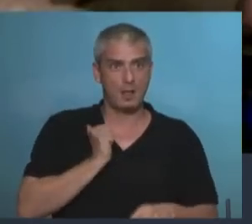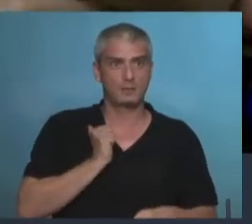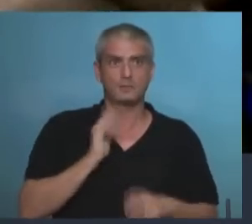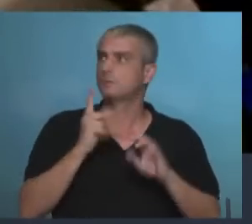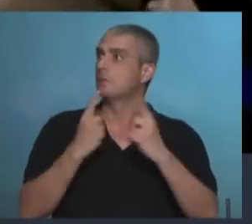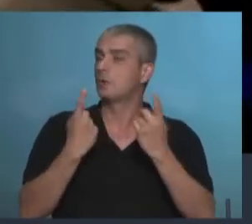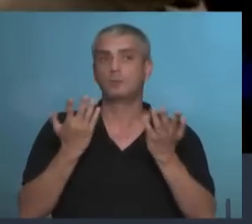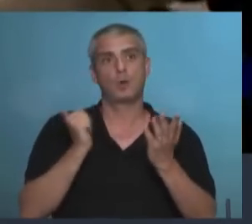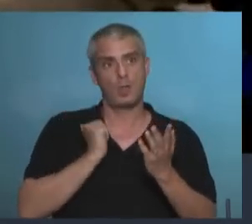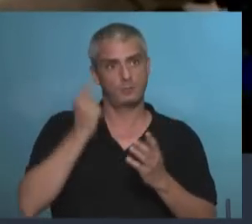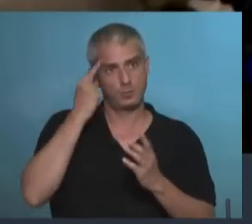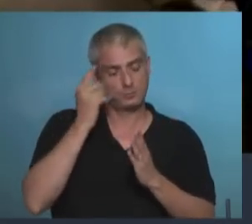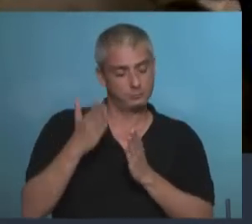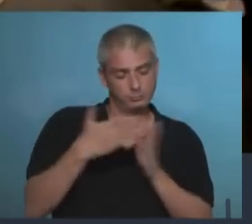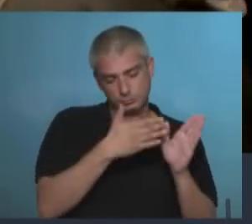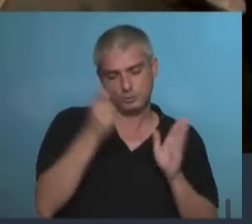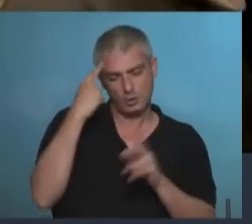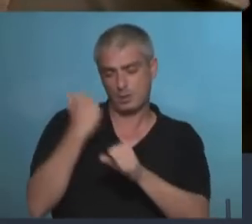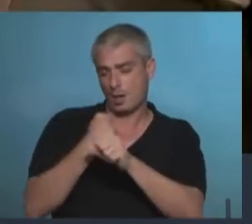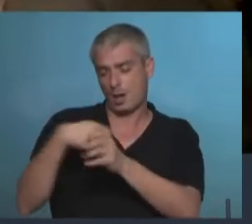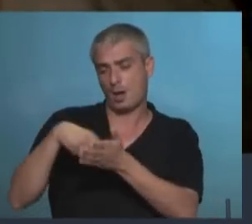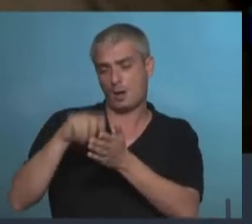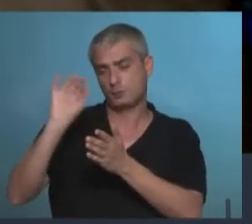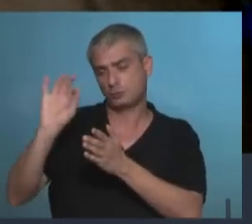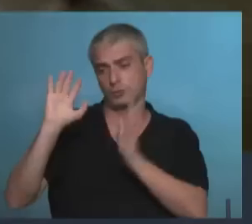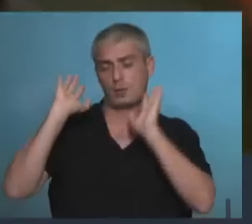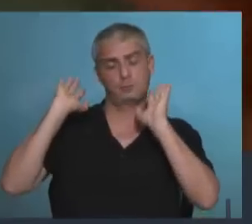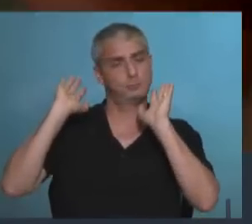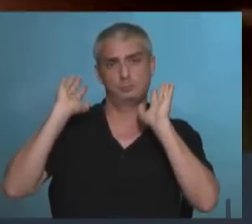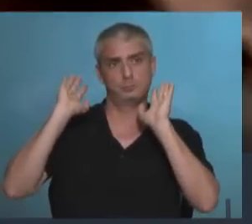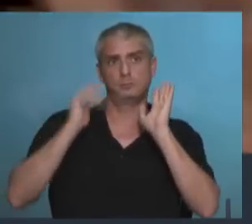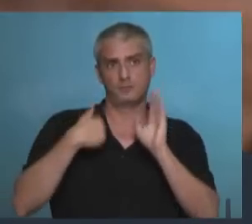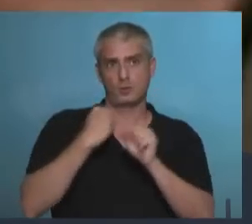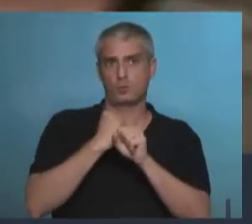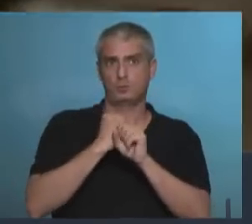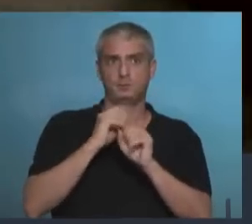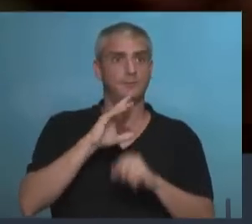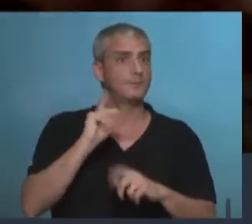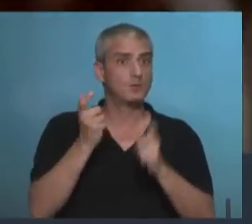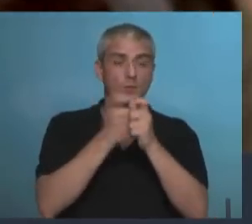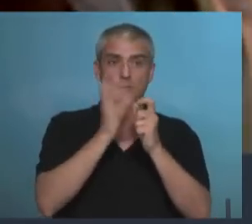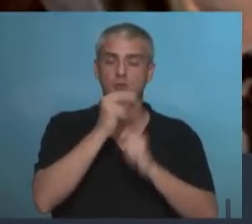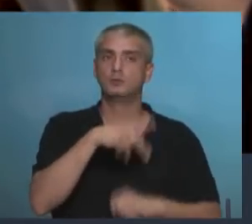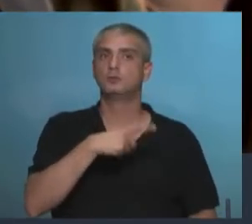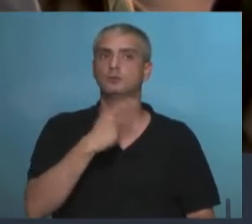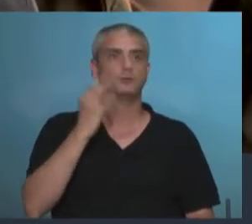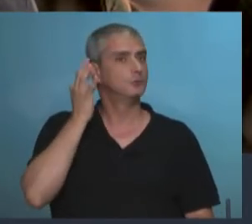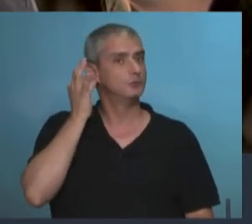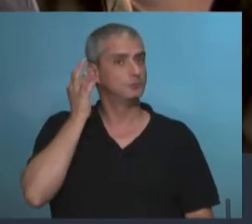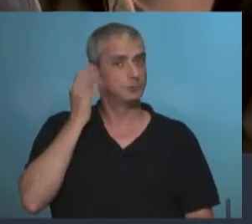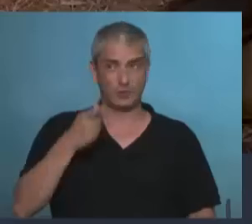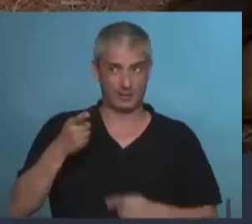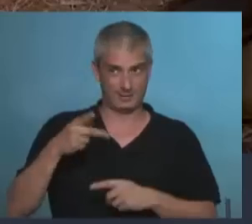ואז הלוחמים יודעים לתפוס פינה, היא יודעת לבצע את הפעילות שלה, וככה אנחנו עושים את זה. בכל פלוגה יש משקית. אז לנו